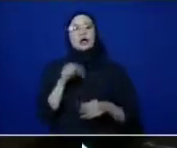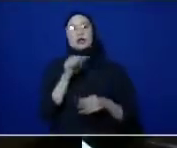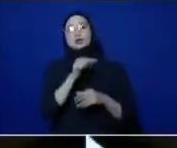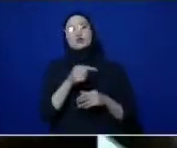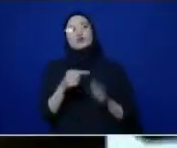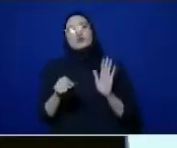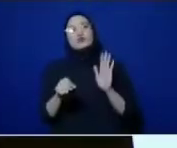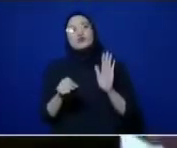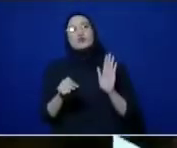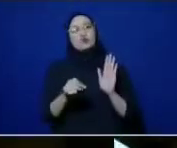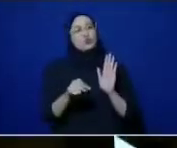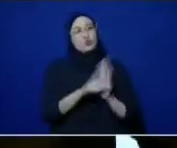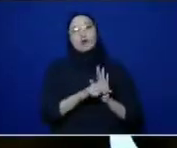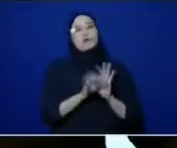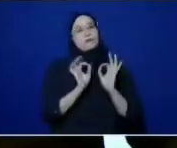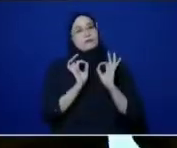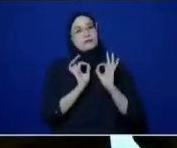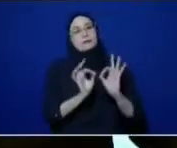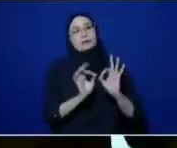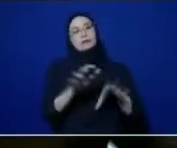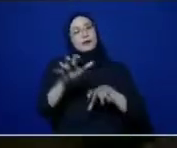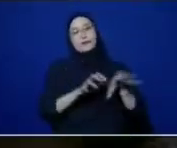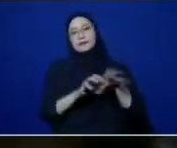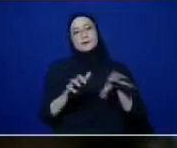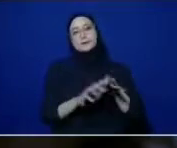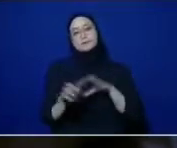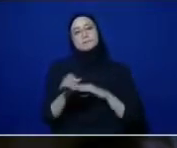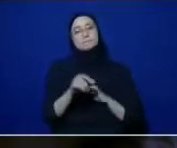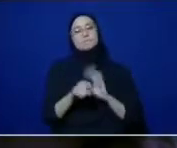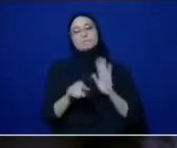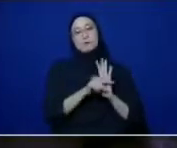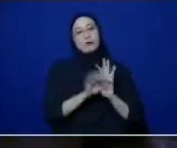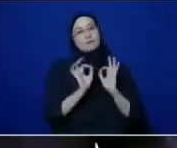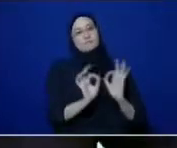kurang tepat sebagai strategi, ya. Jadi